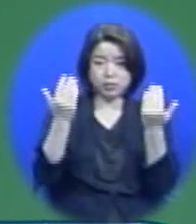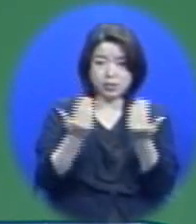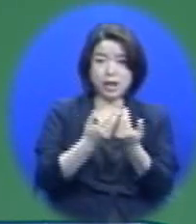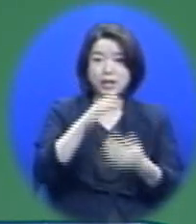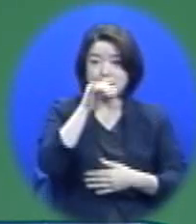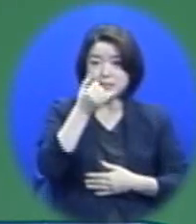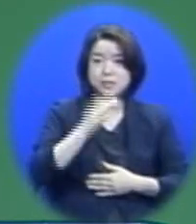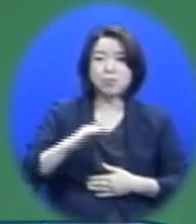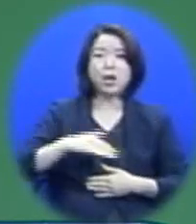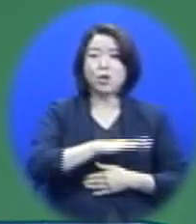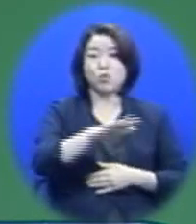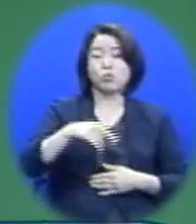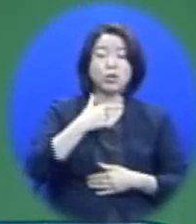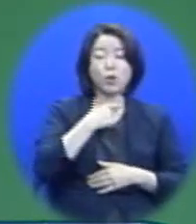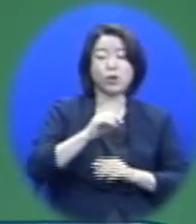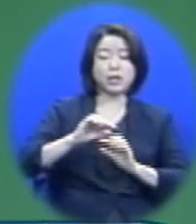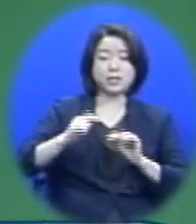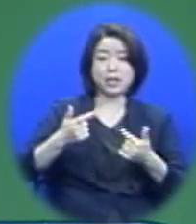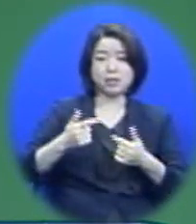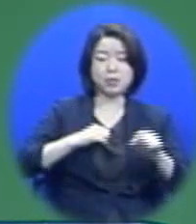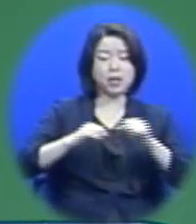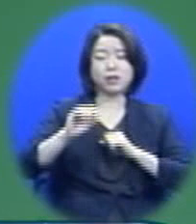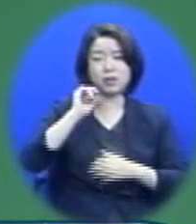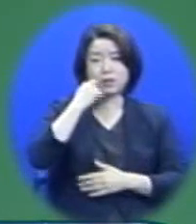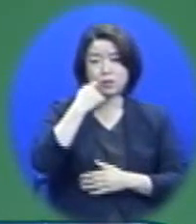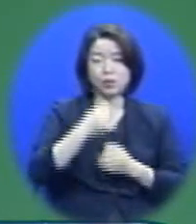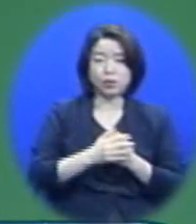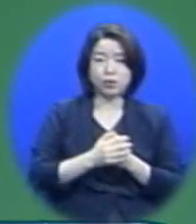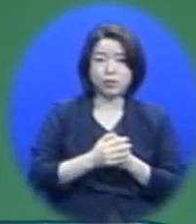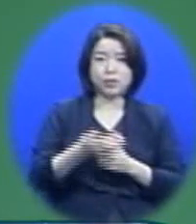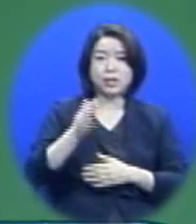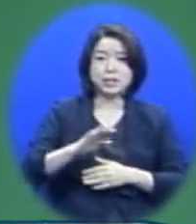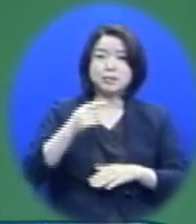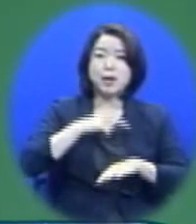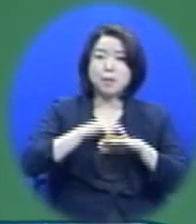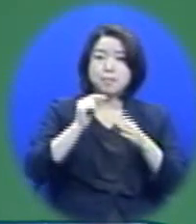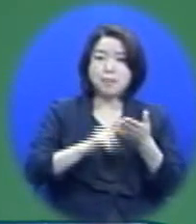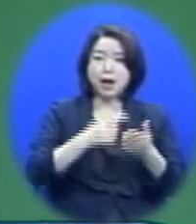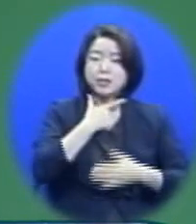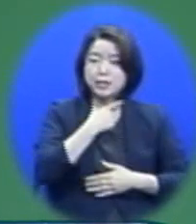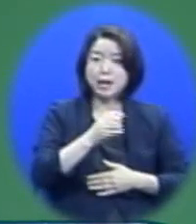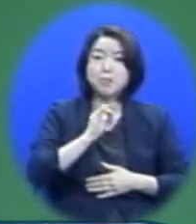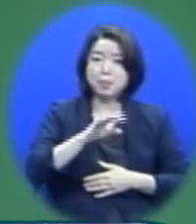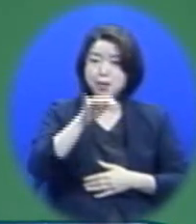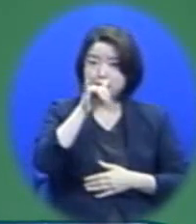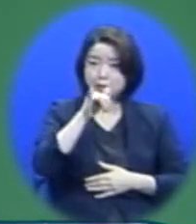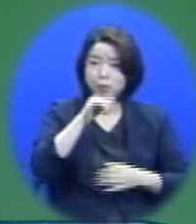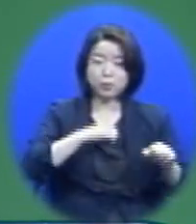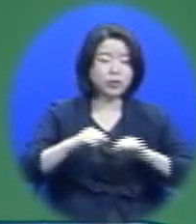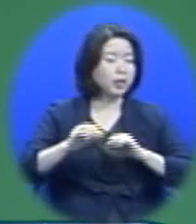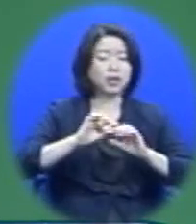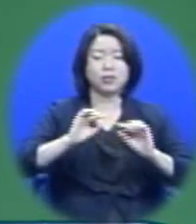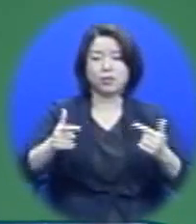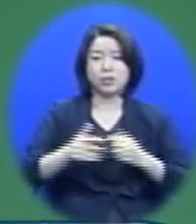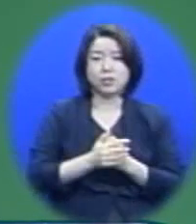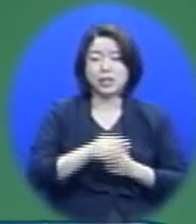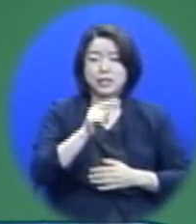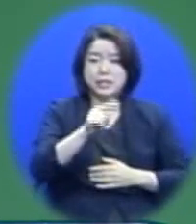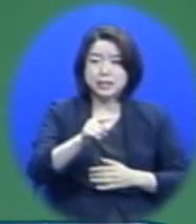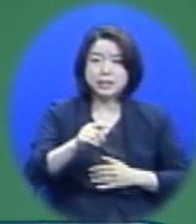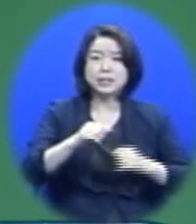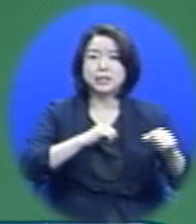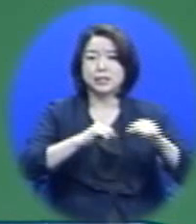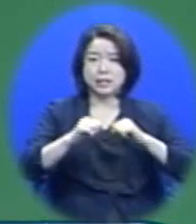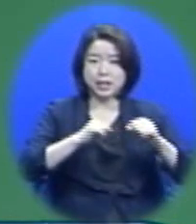원하지 않으면. 그러나 마음에 갈망만 가진다고 되는 것도 아니에요. 그 갈망을 이루어